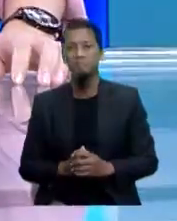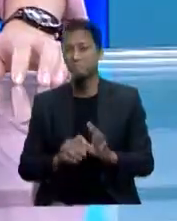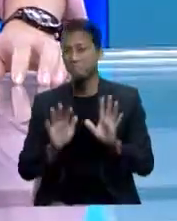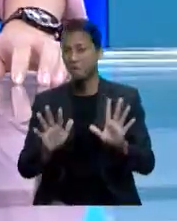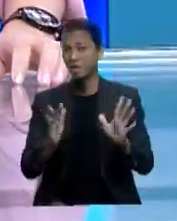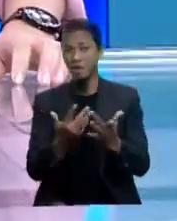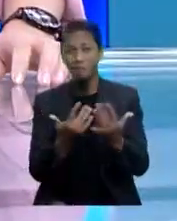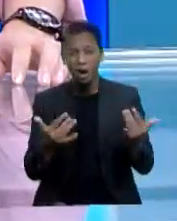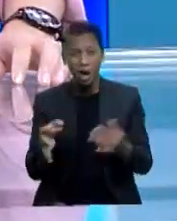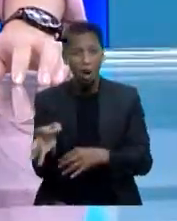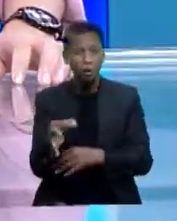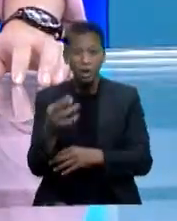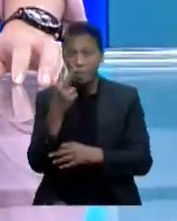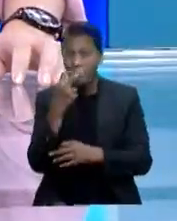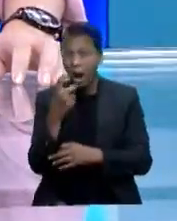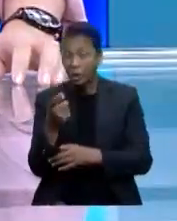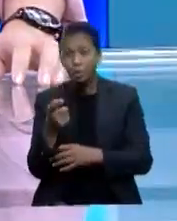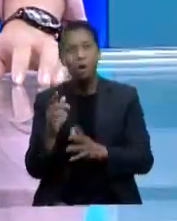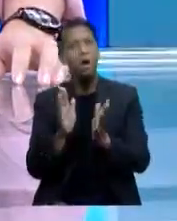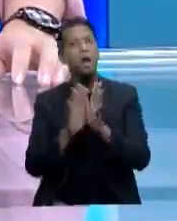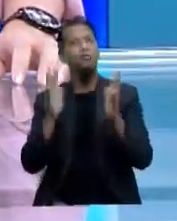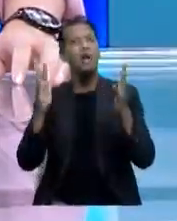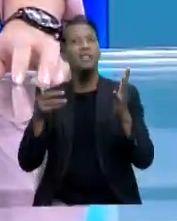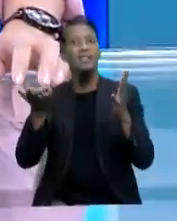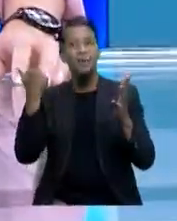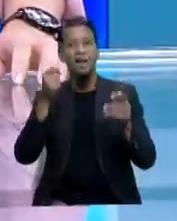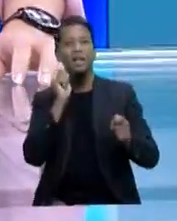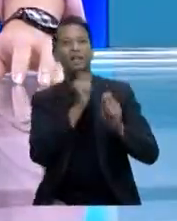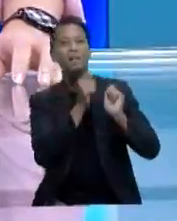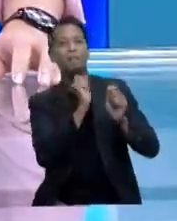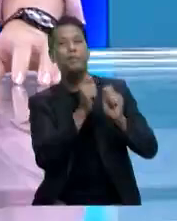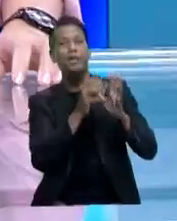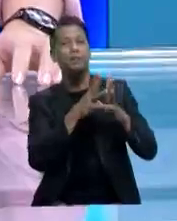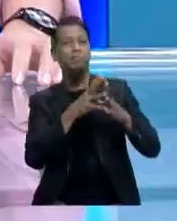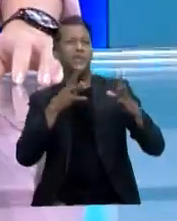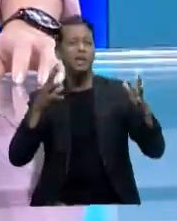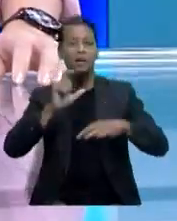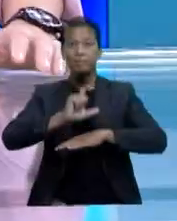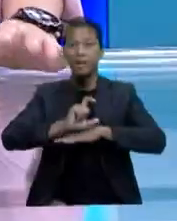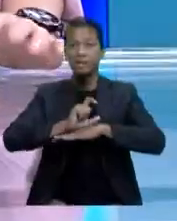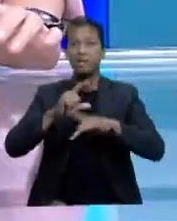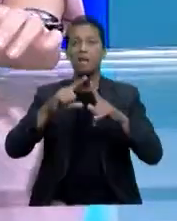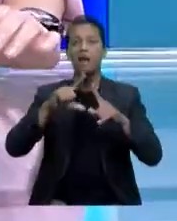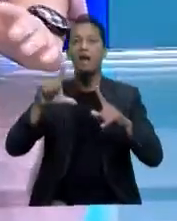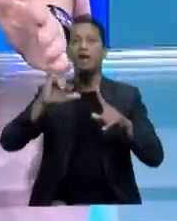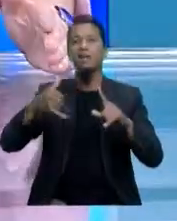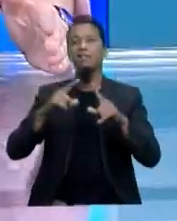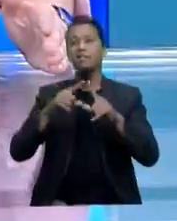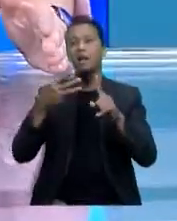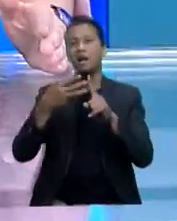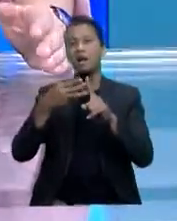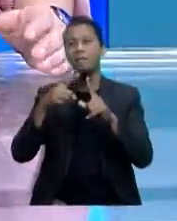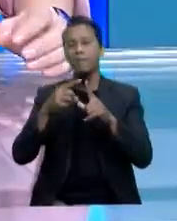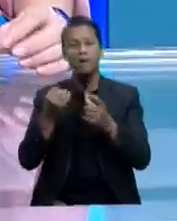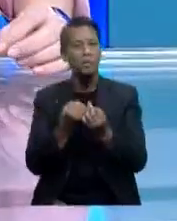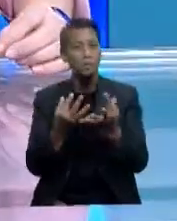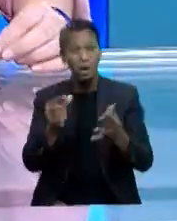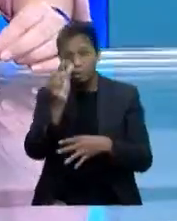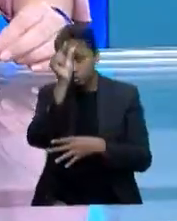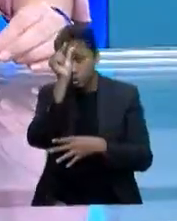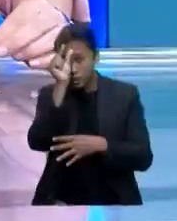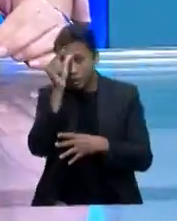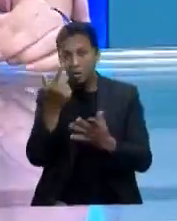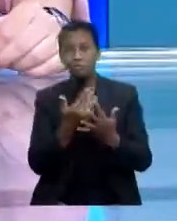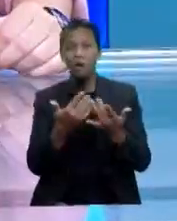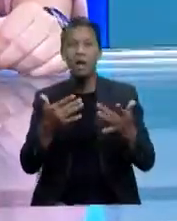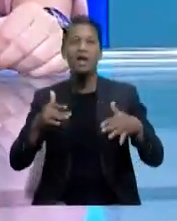Ribuan warga kota Bandung antusias mengikuti tablik akbar di pelataran Masjid Al-Jabar. Selain mendapat tauziah dari sejumlah ustadz, warga dihibur penampilan